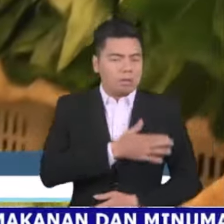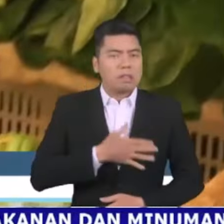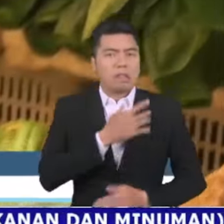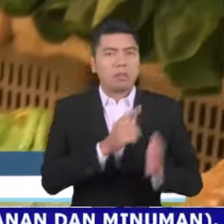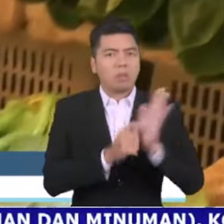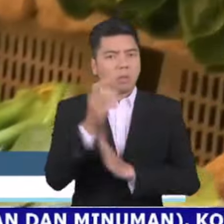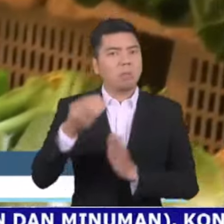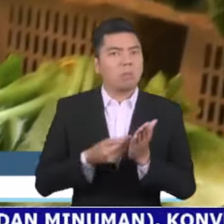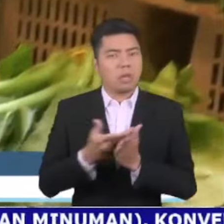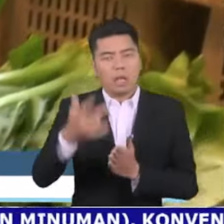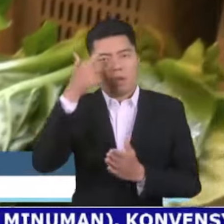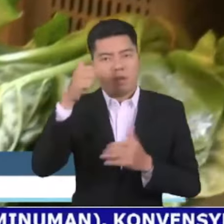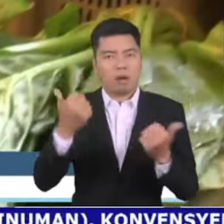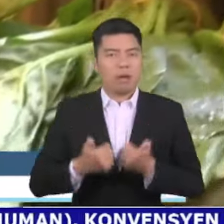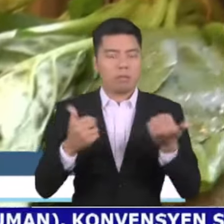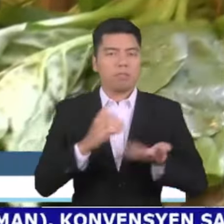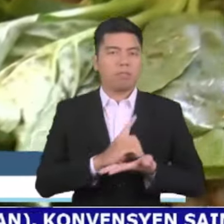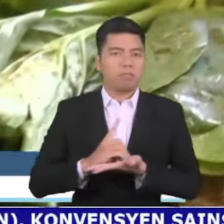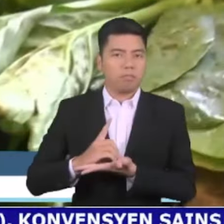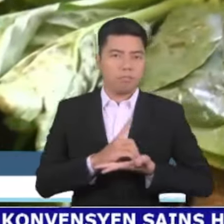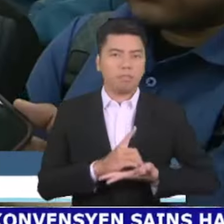tinggi sepanjang perayaan berkenaan.